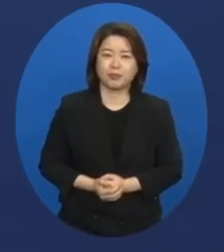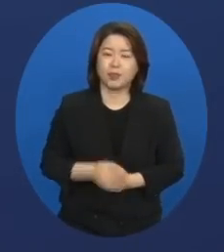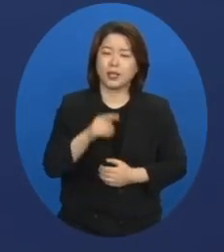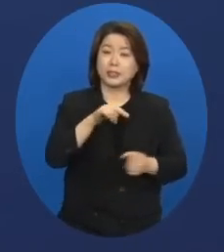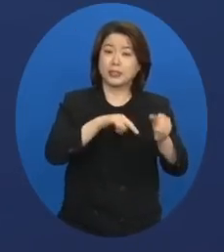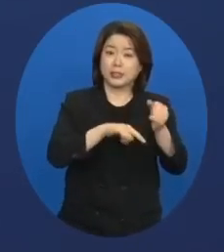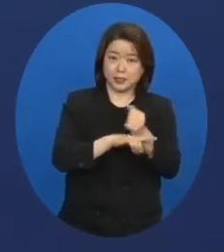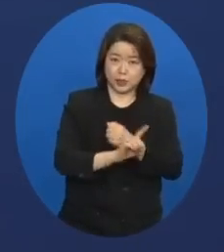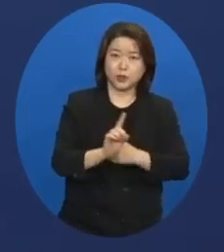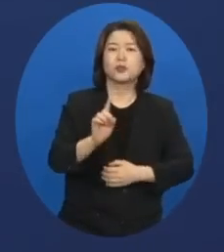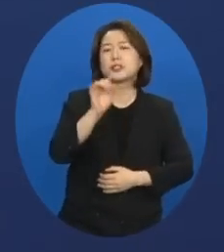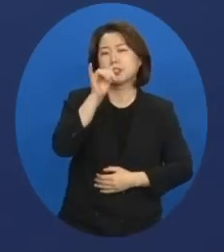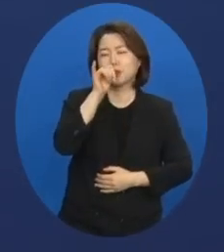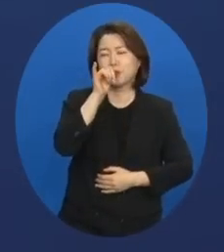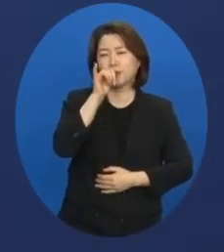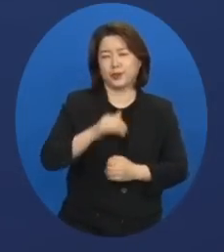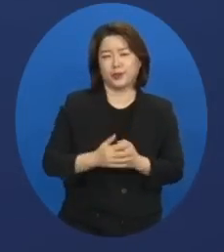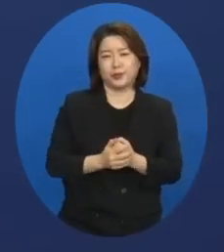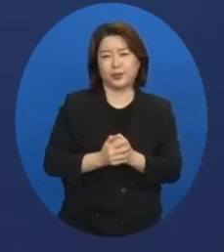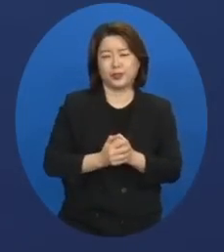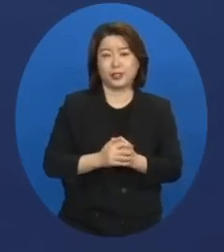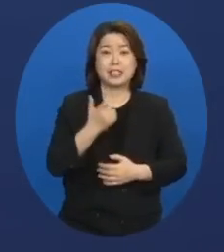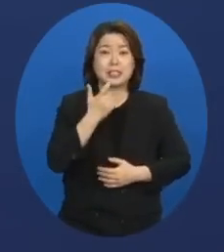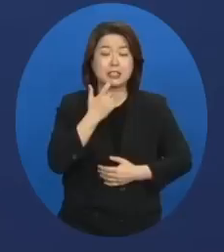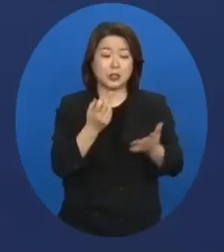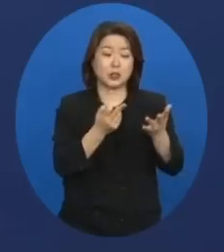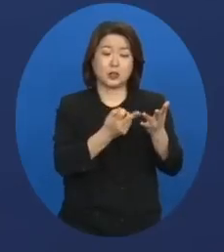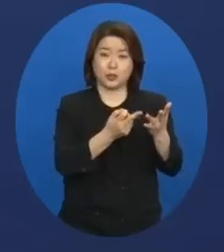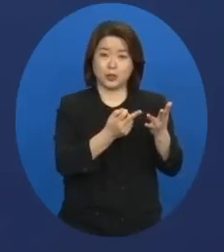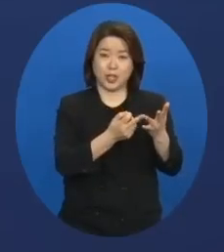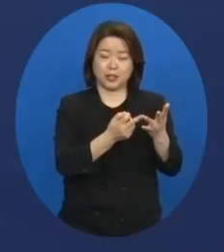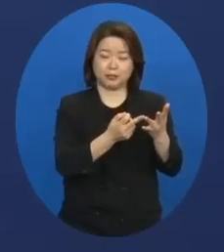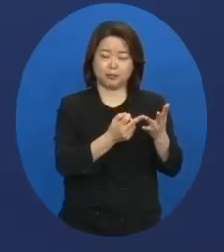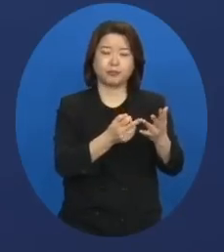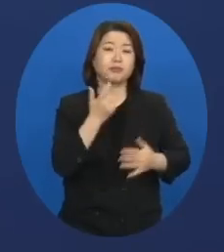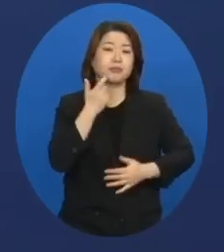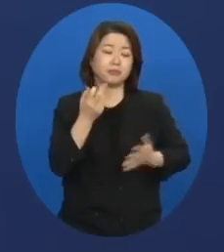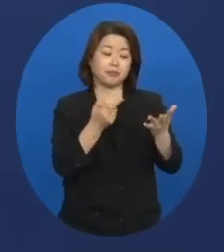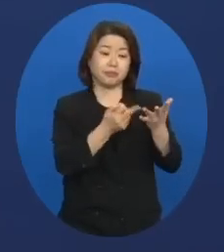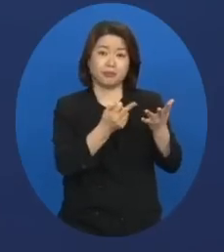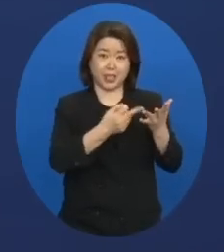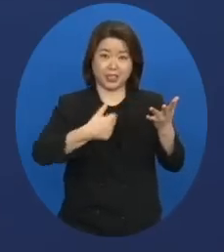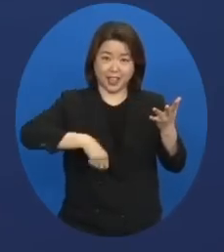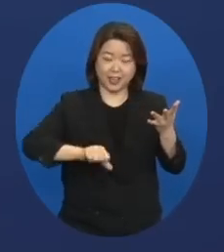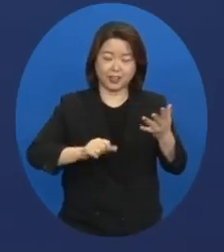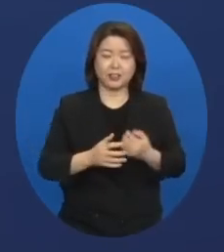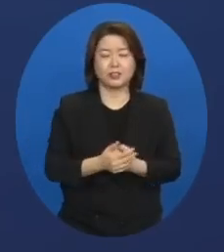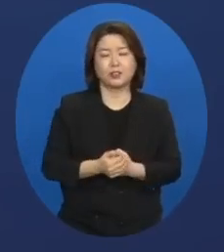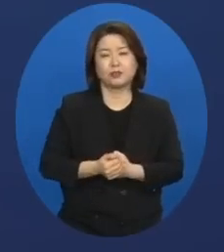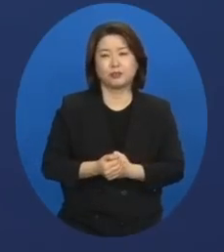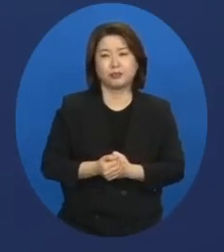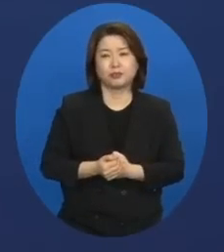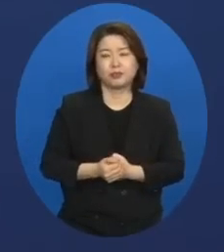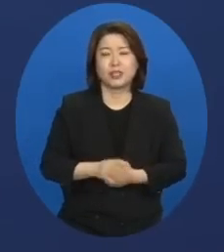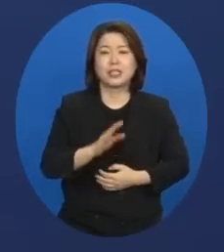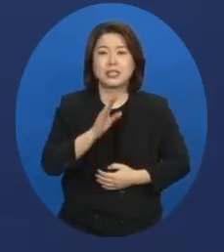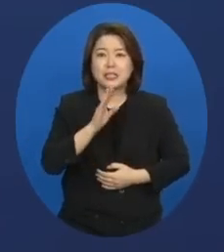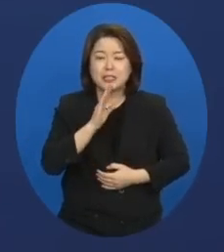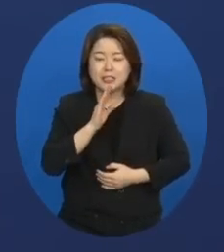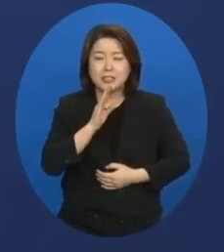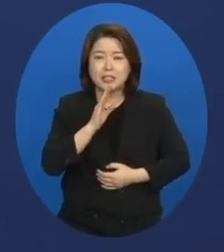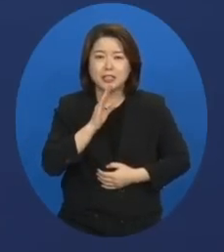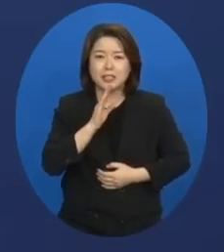이유가 있습니다. 유다는 야곱의 넷째 아들이지만 그는 실제적으로